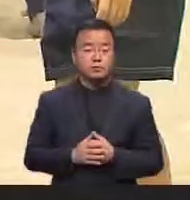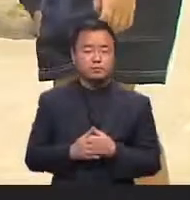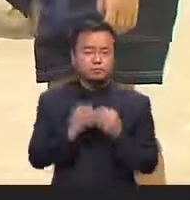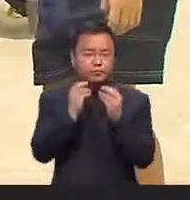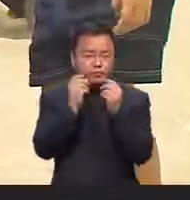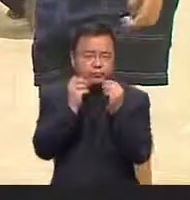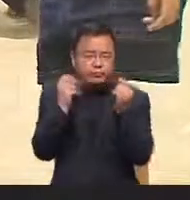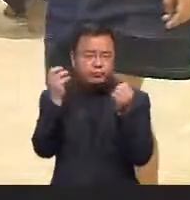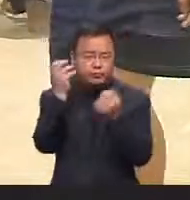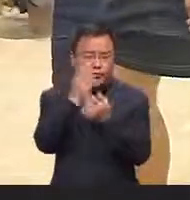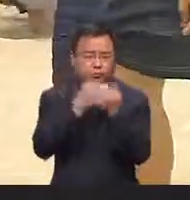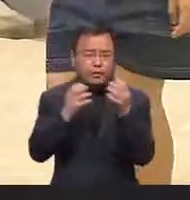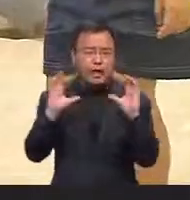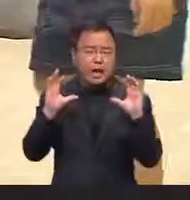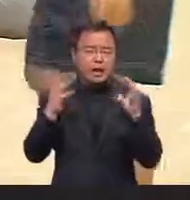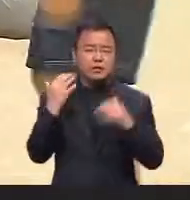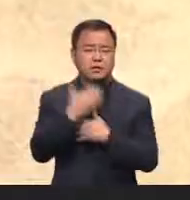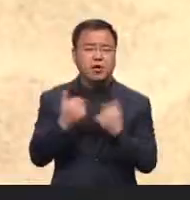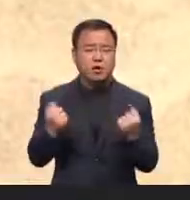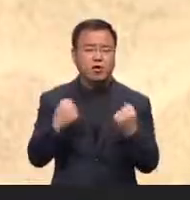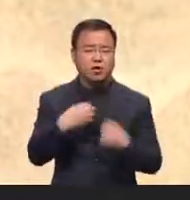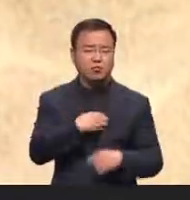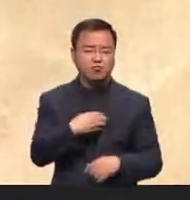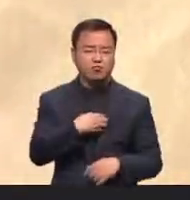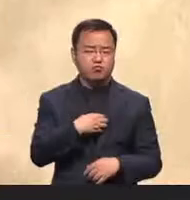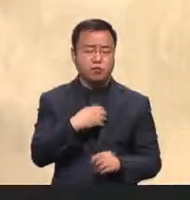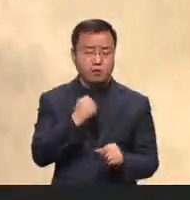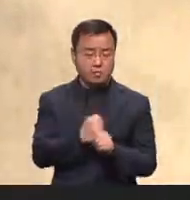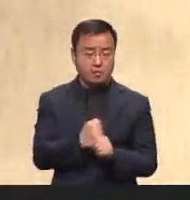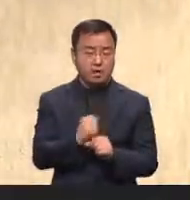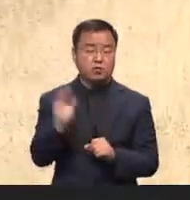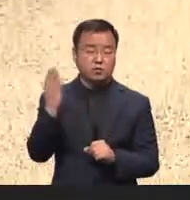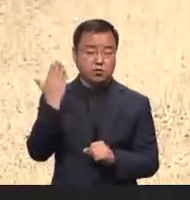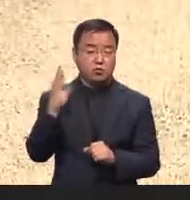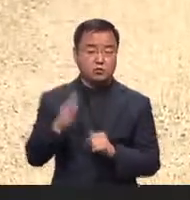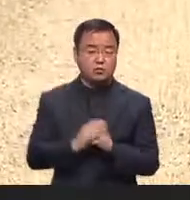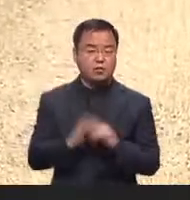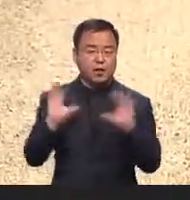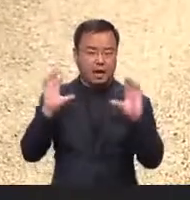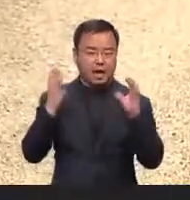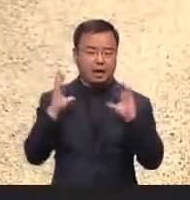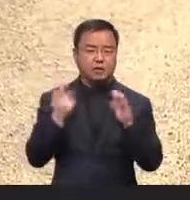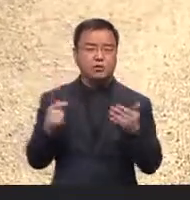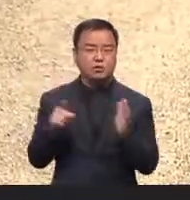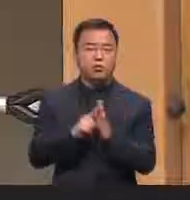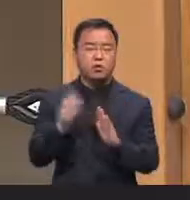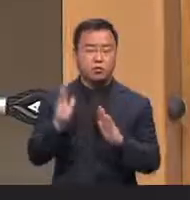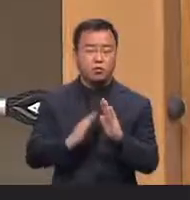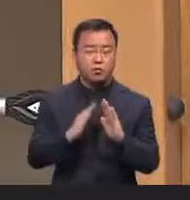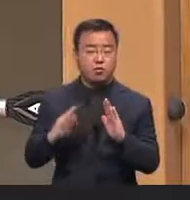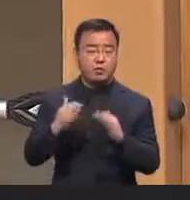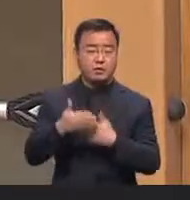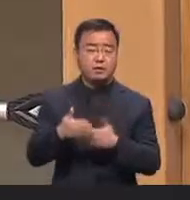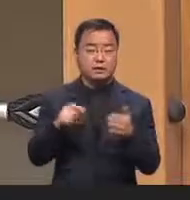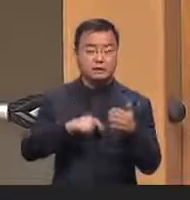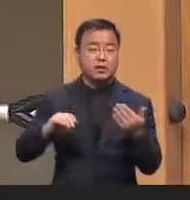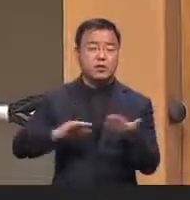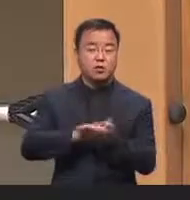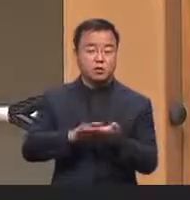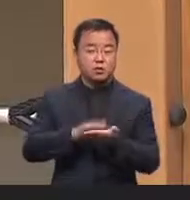미세먼지가 아이들의 건강을 위협하는 요즘 아이들을 위한 공공 실내놀이터 설치를 요구하는 목소리가 높아지고